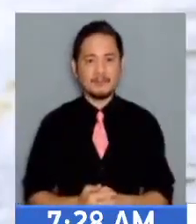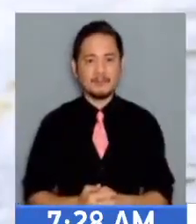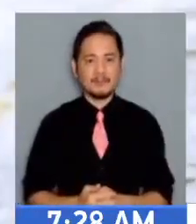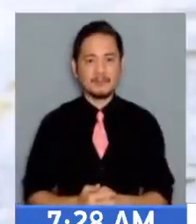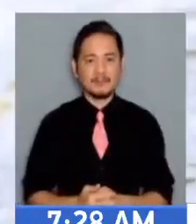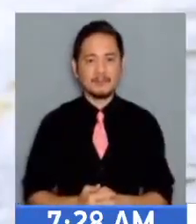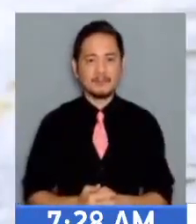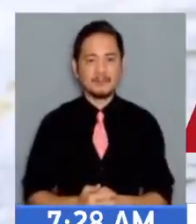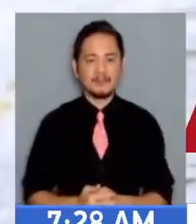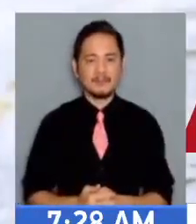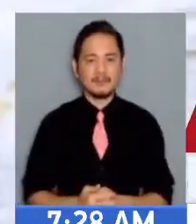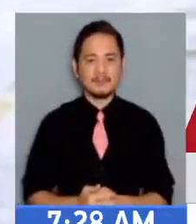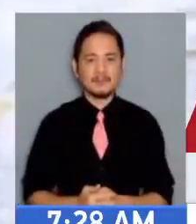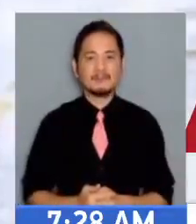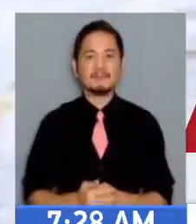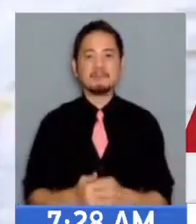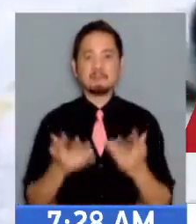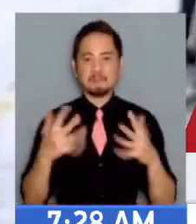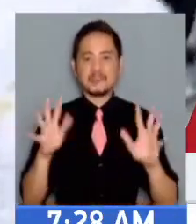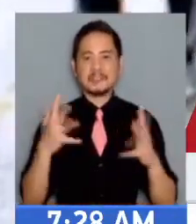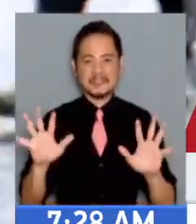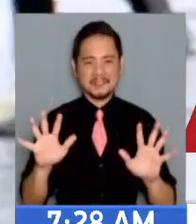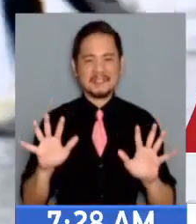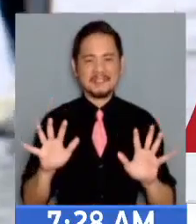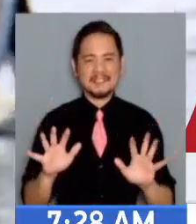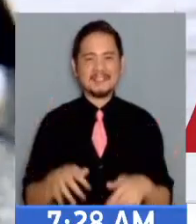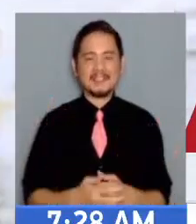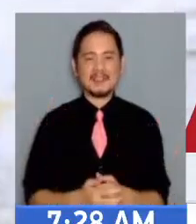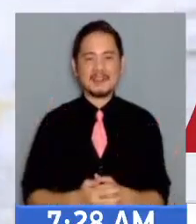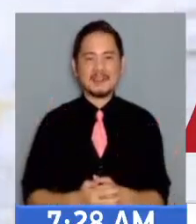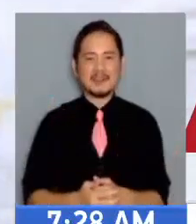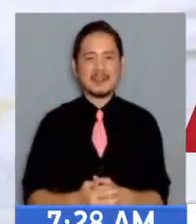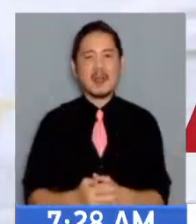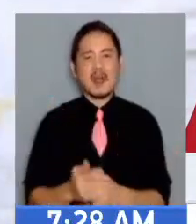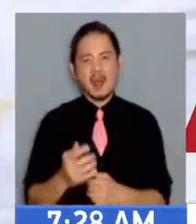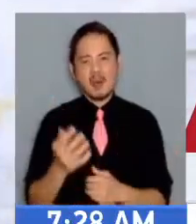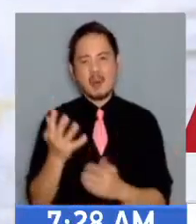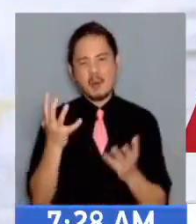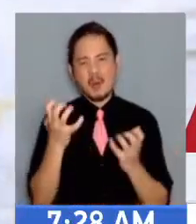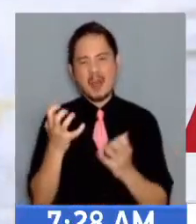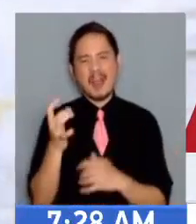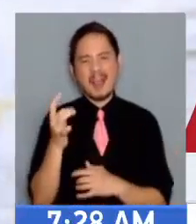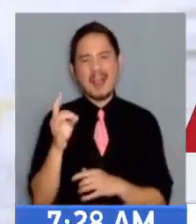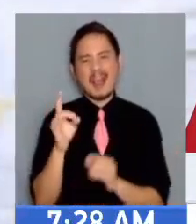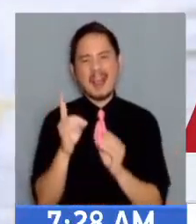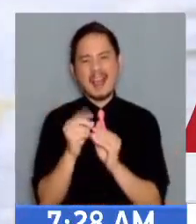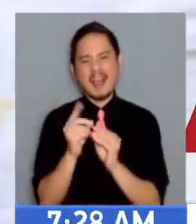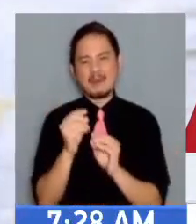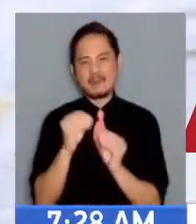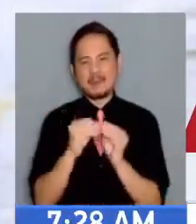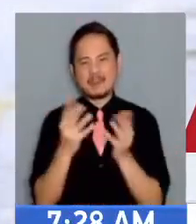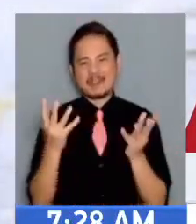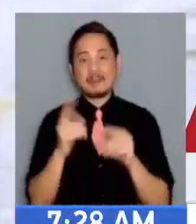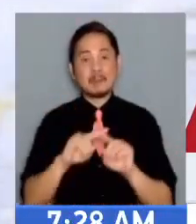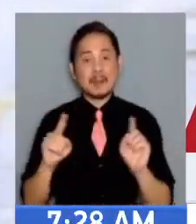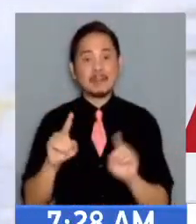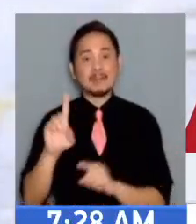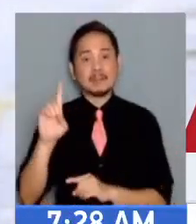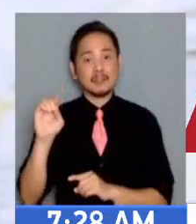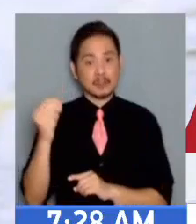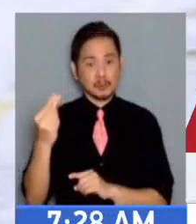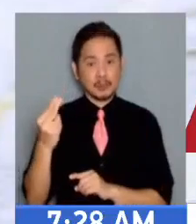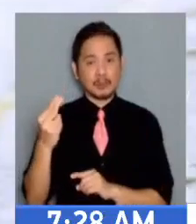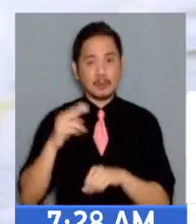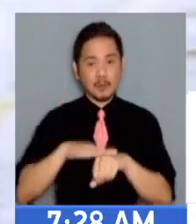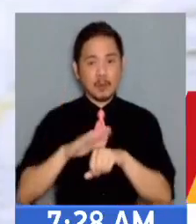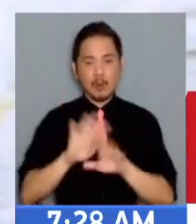Tapos na, Ate Sue. Gusto ko pa nga sanang umisa. Pero preno muna tayo dahil nagpaalala ang DOH. Ito po, para sa mga kapuso natin,